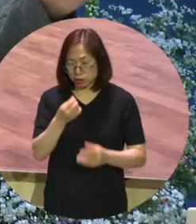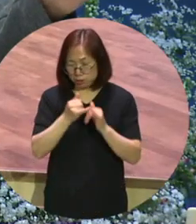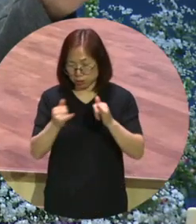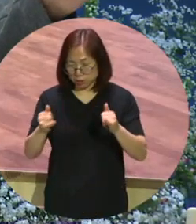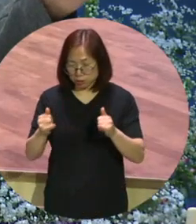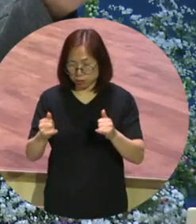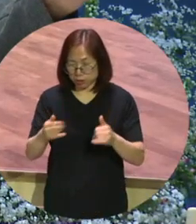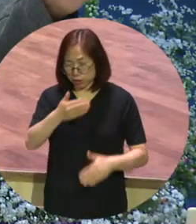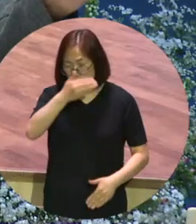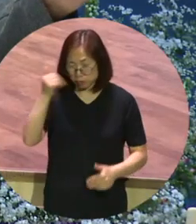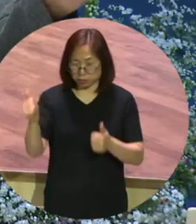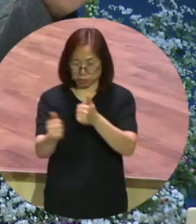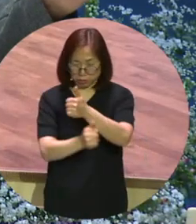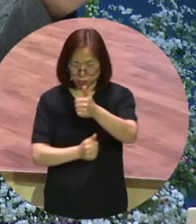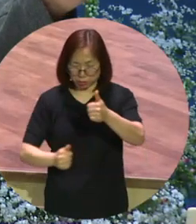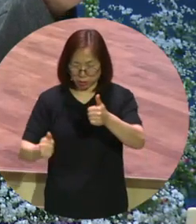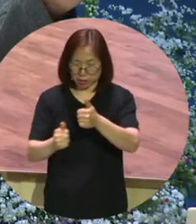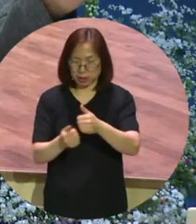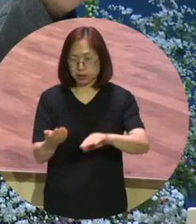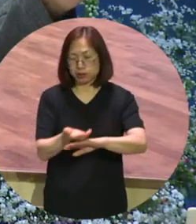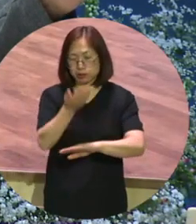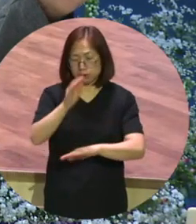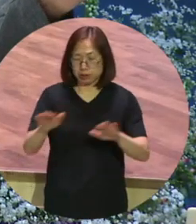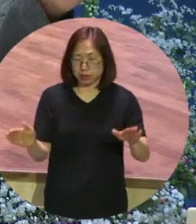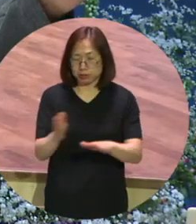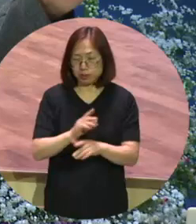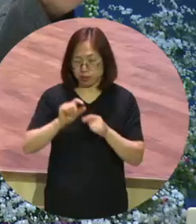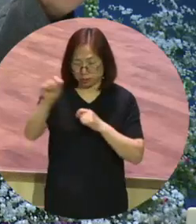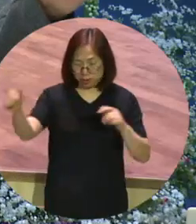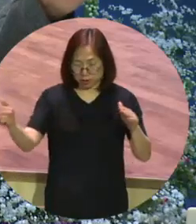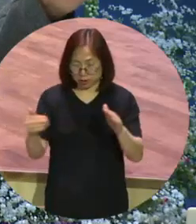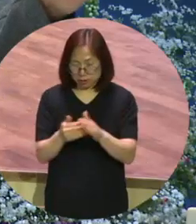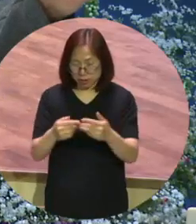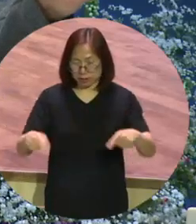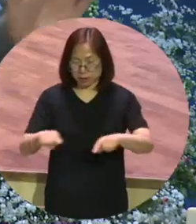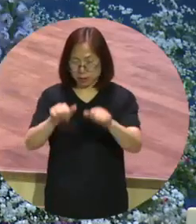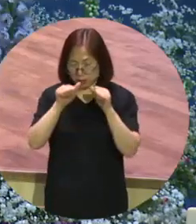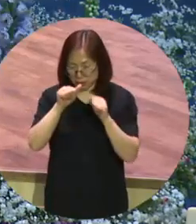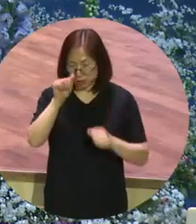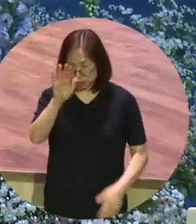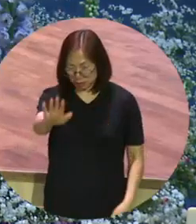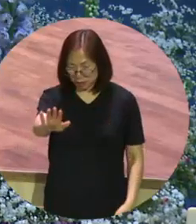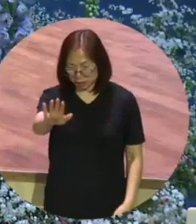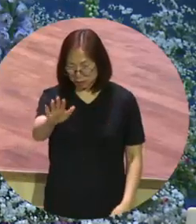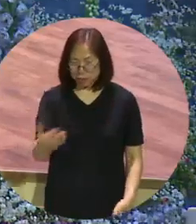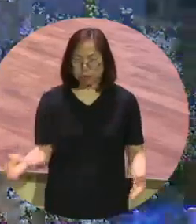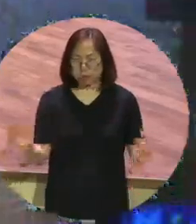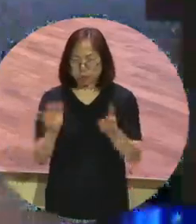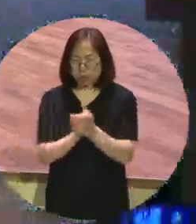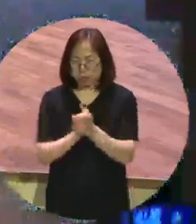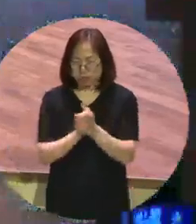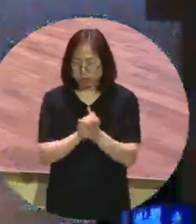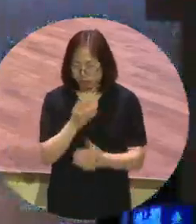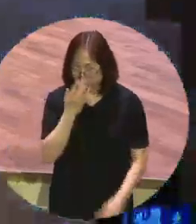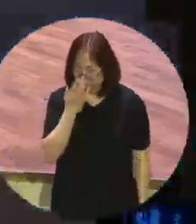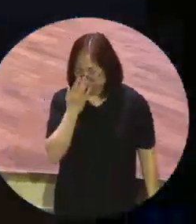기간 특성으로 영광 돌린 청년 이혼의 위에 지금부터 영원토록 함께 있을 지어다. 아멘.